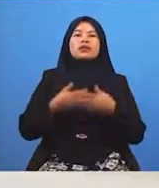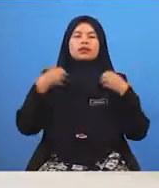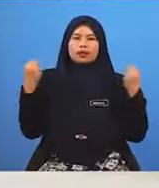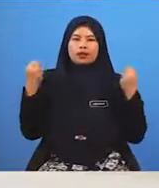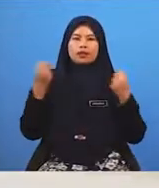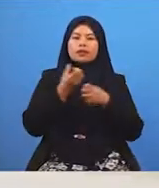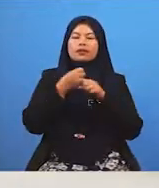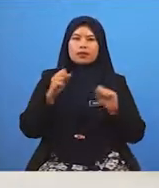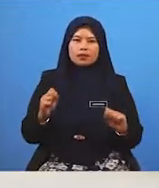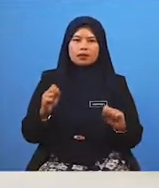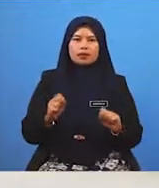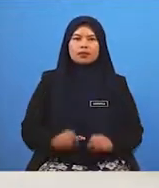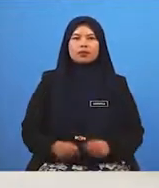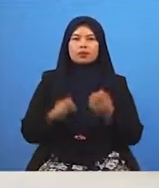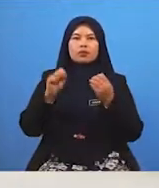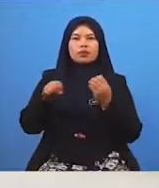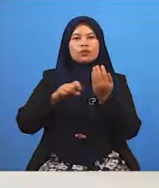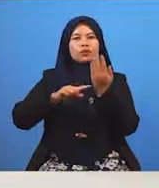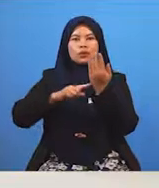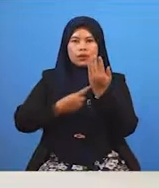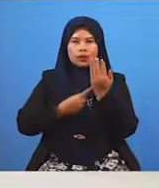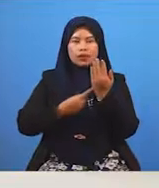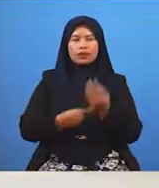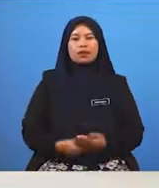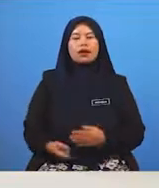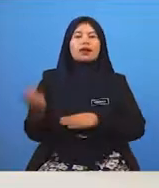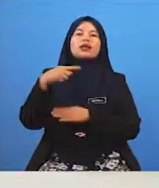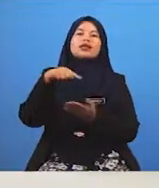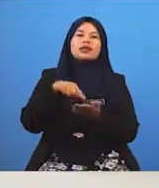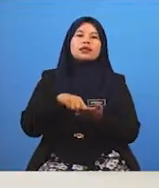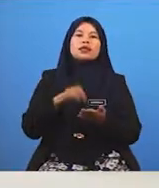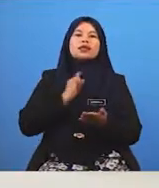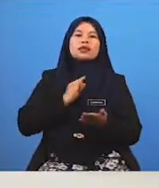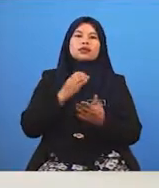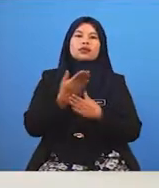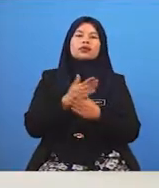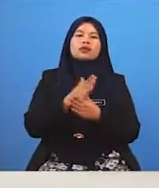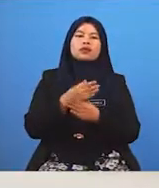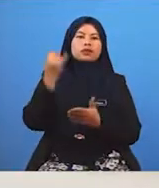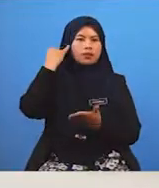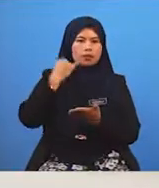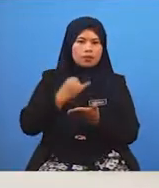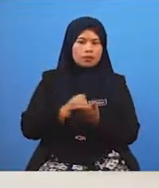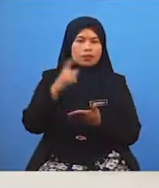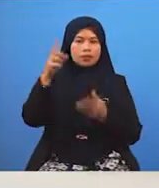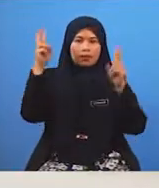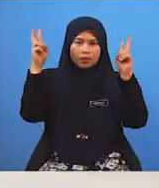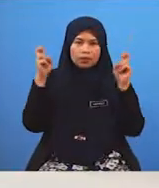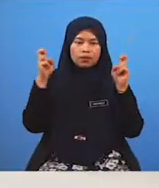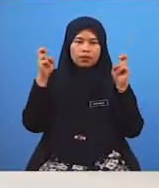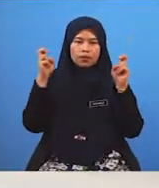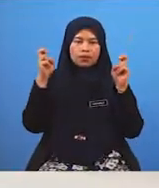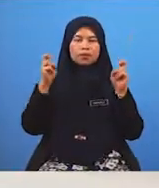sesi pembelajaran bersama saya pada hari ini. Pada hari ini, saya akan berkongsi ilmu mengenai satu tajuk dalam